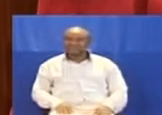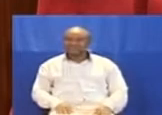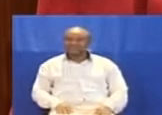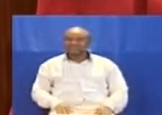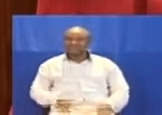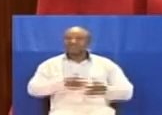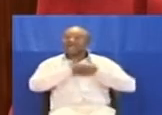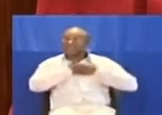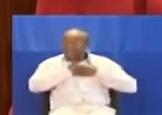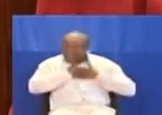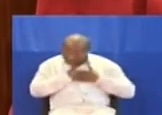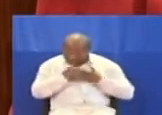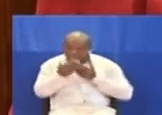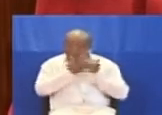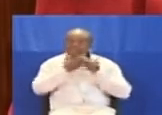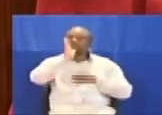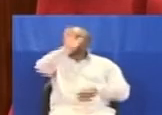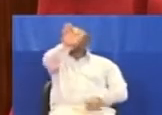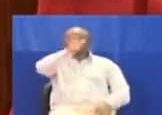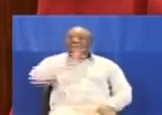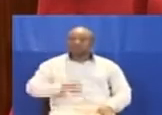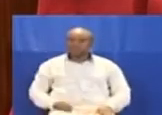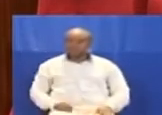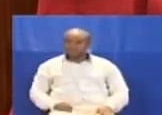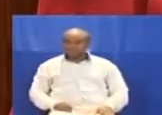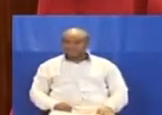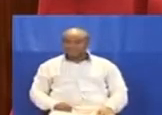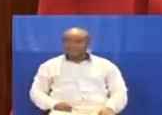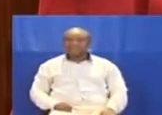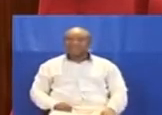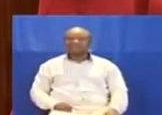anaipenda nchi yake.